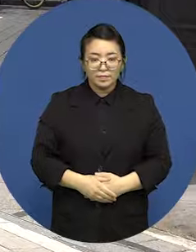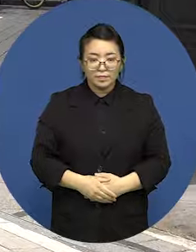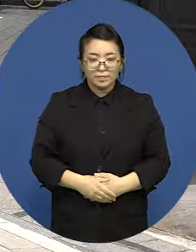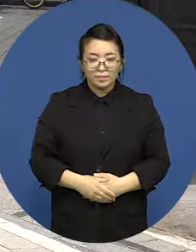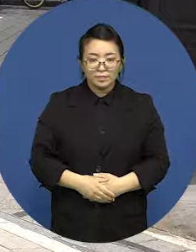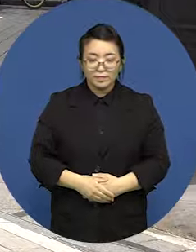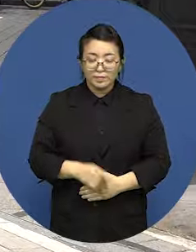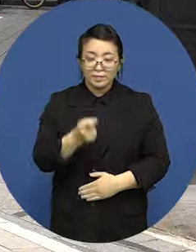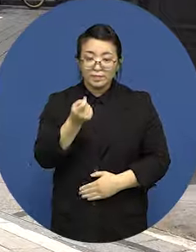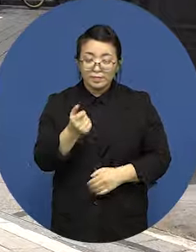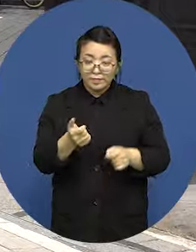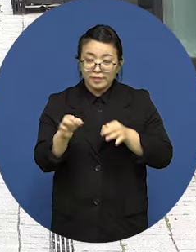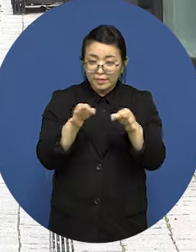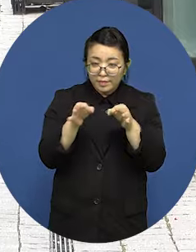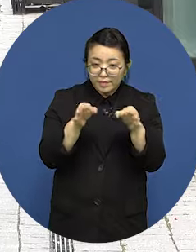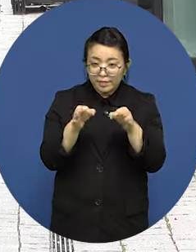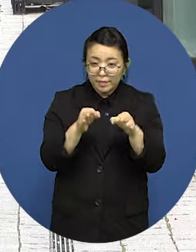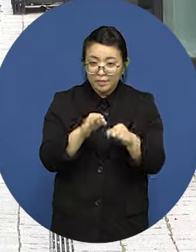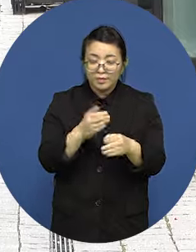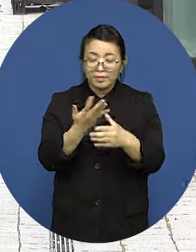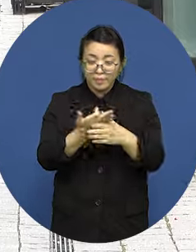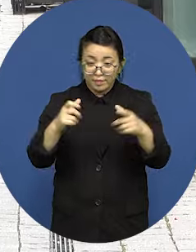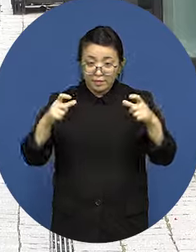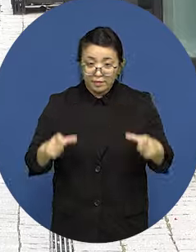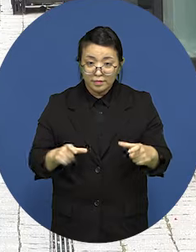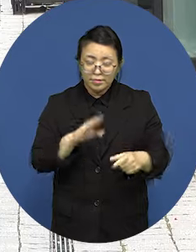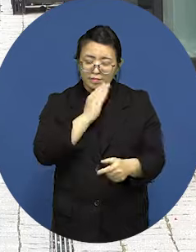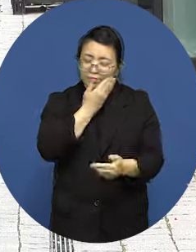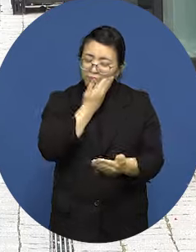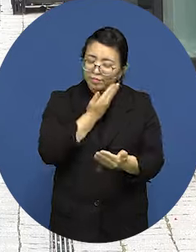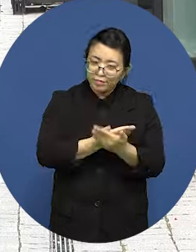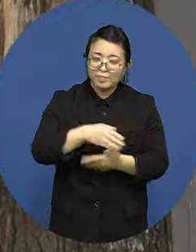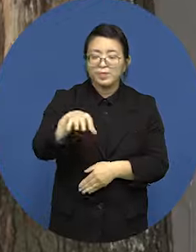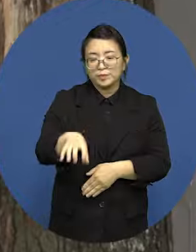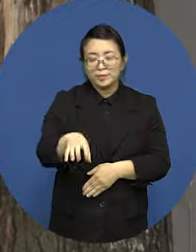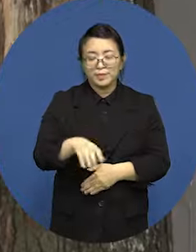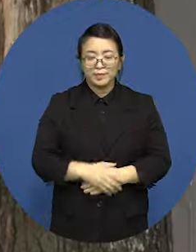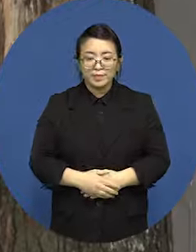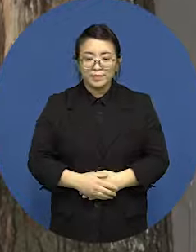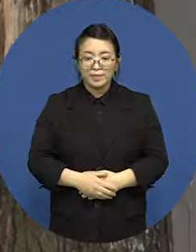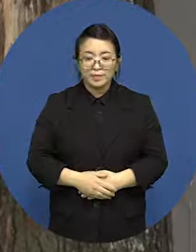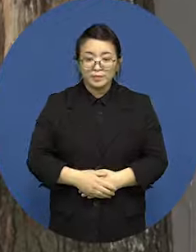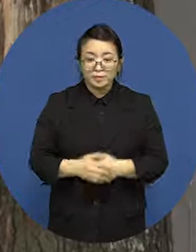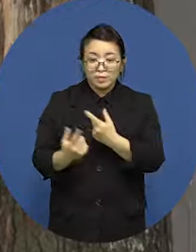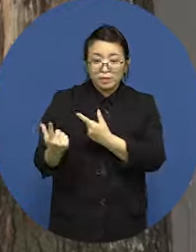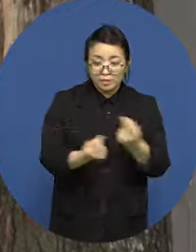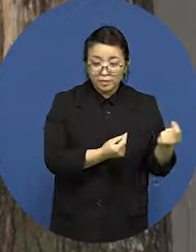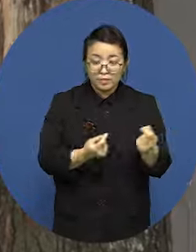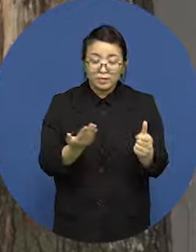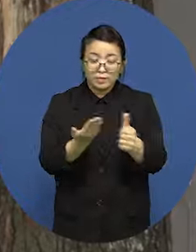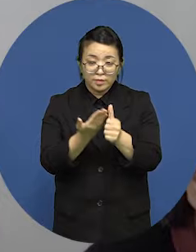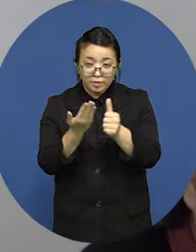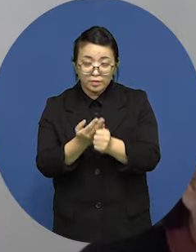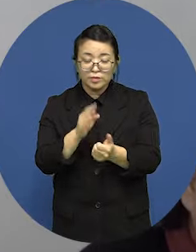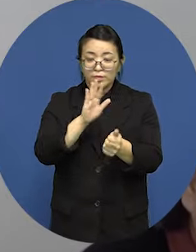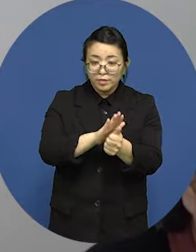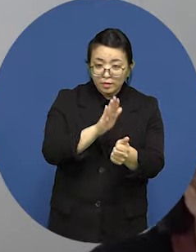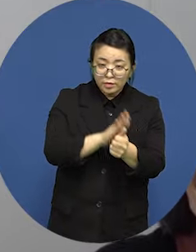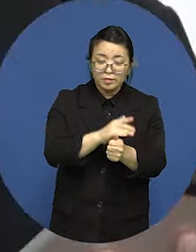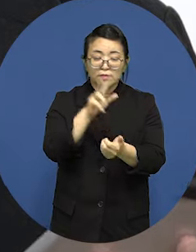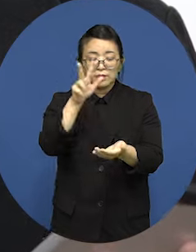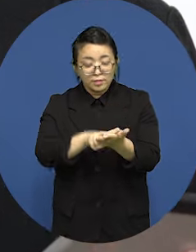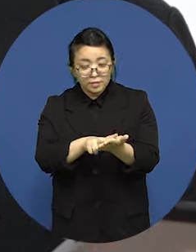골목상권은 우리 지역의 생명선이죠. 이를 위해 골목상권 공동체 육성 및 활성화 지원 조례를 제정하고